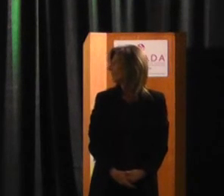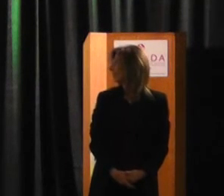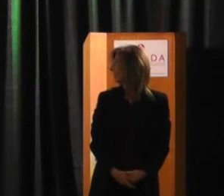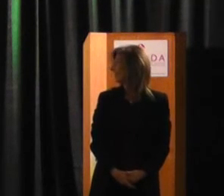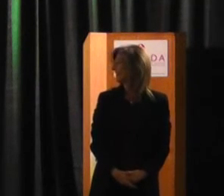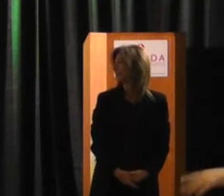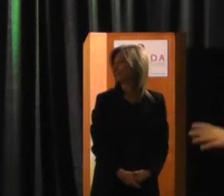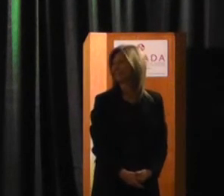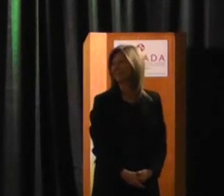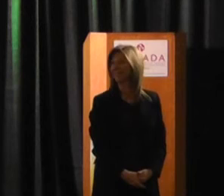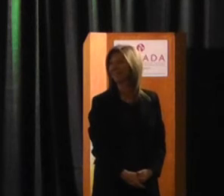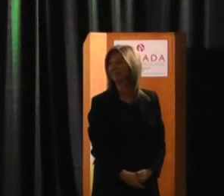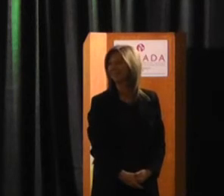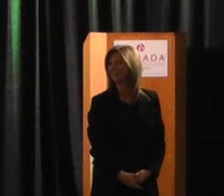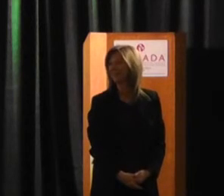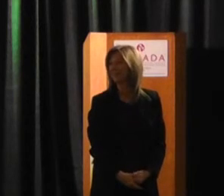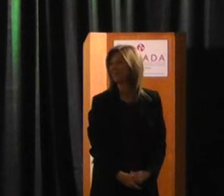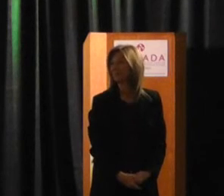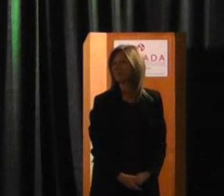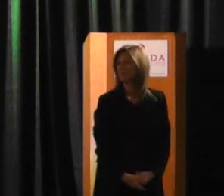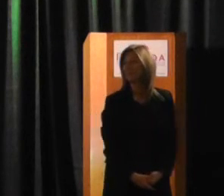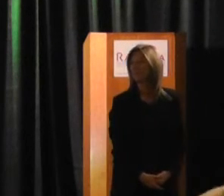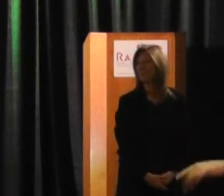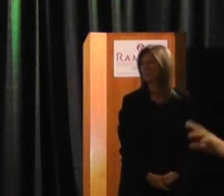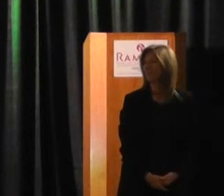Reach. 最大的盆地,